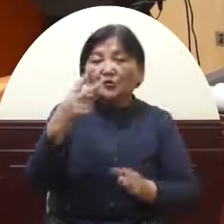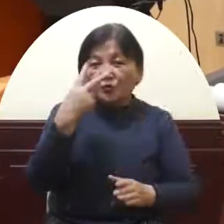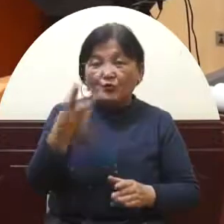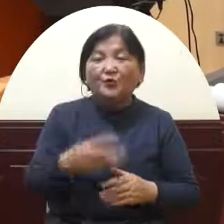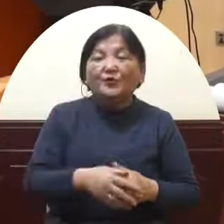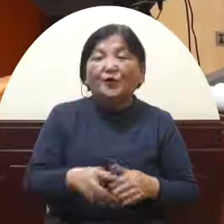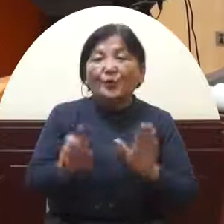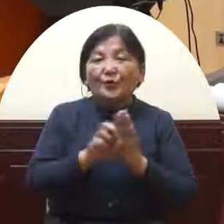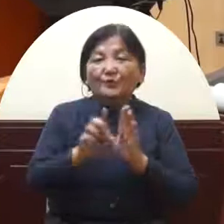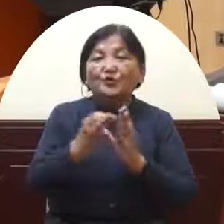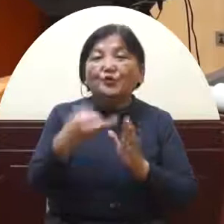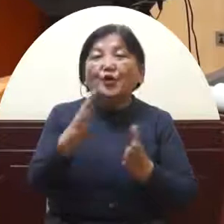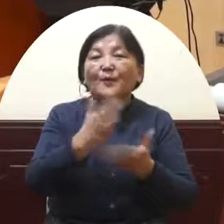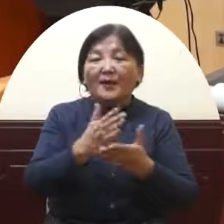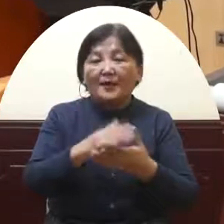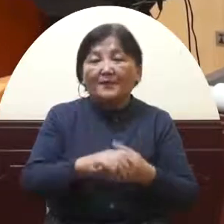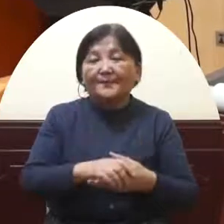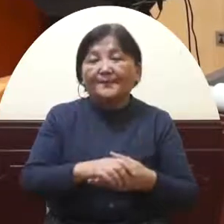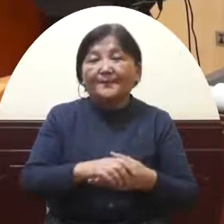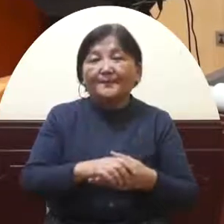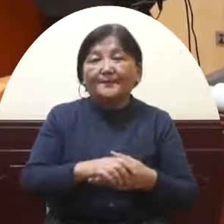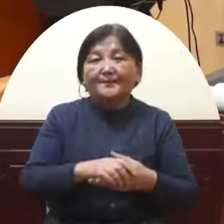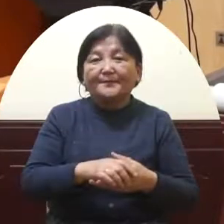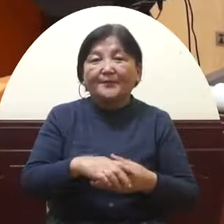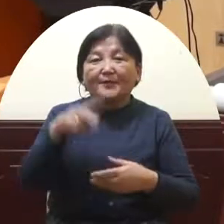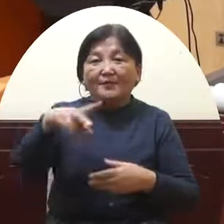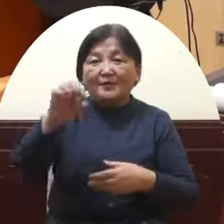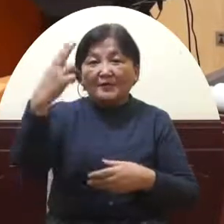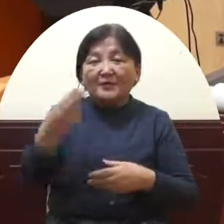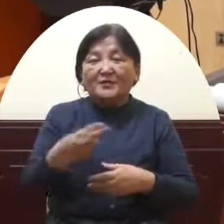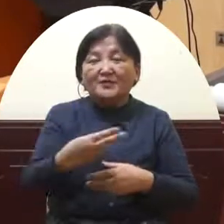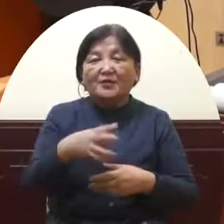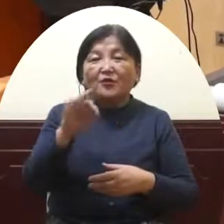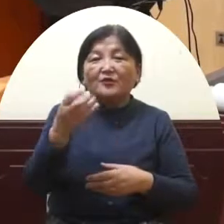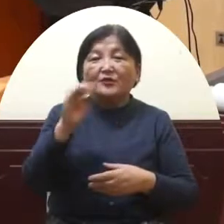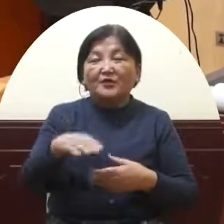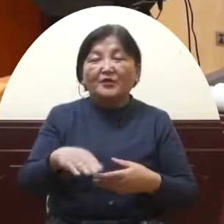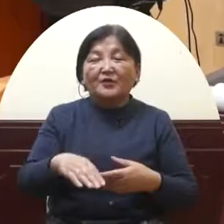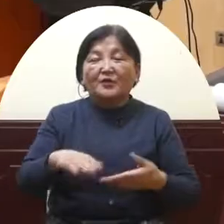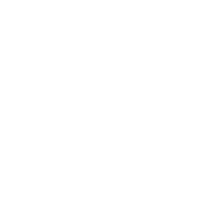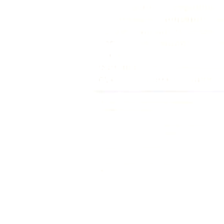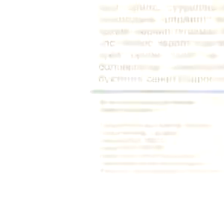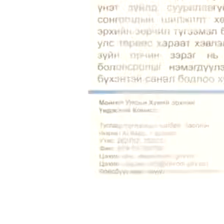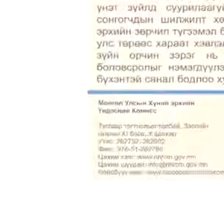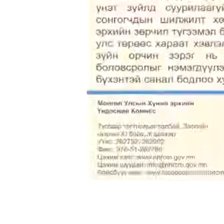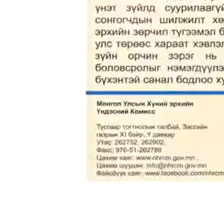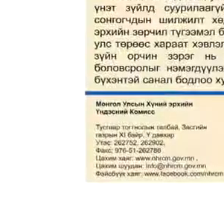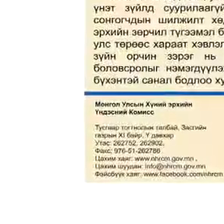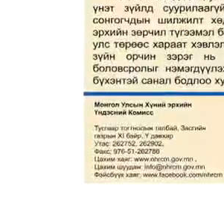Михаэлгаар бас тавьсан байх нэ. Тэгэхээр бас энэ бас өдрийн өнөөдрийн хэлцээ олон хэл сүлжээ сайтанд тавьсан байна.